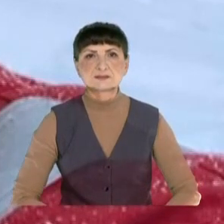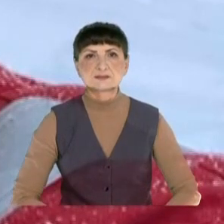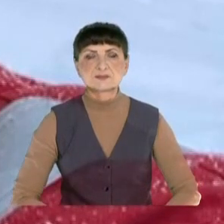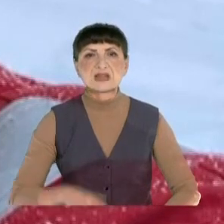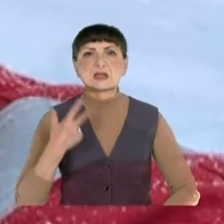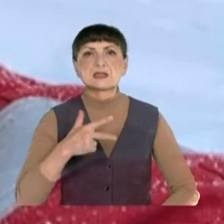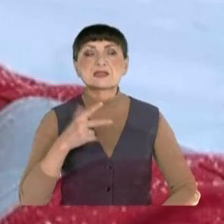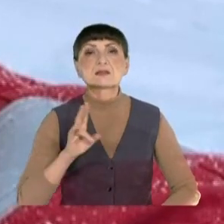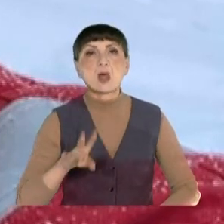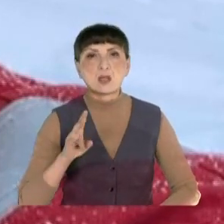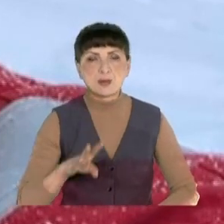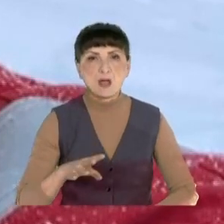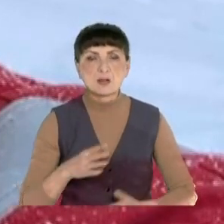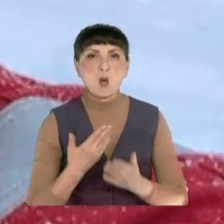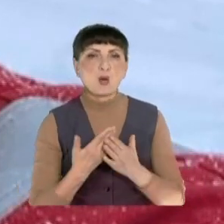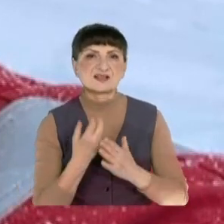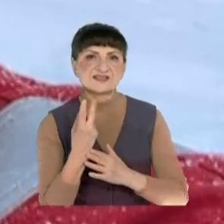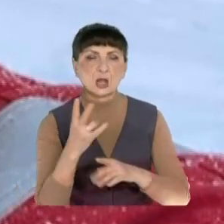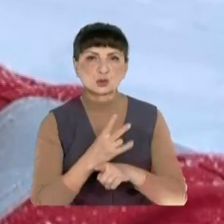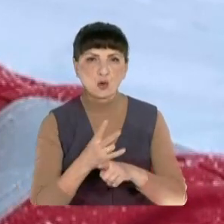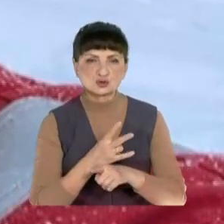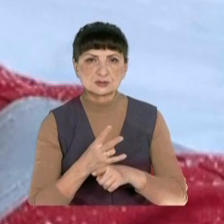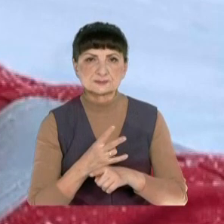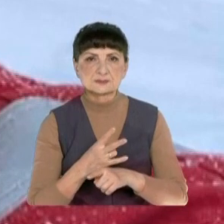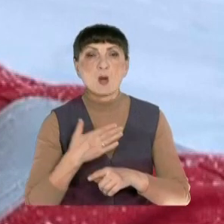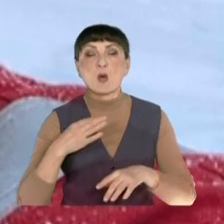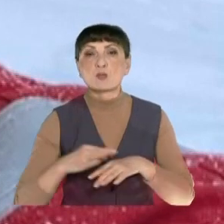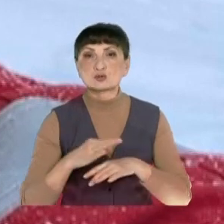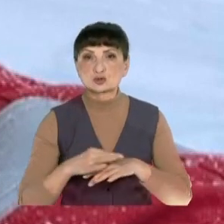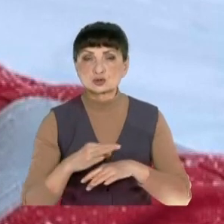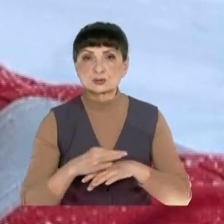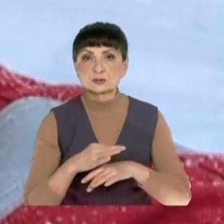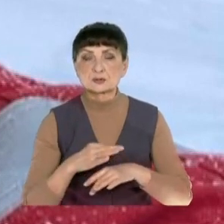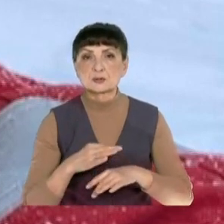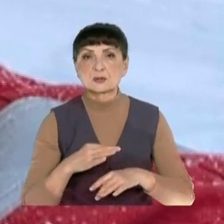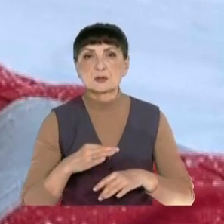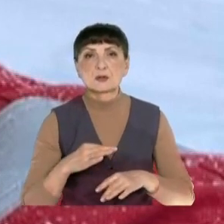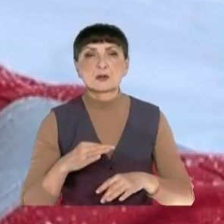30 ноября около 12 часов ночи мой супруг Попов Тимур